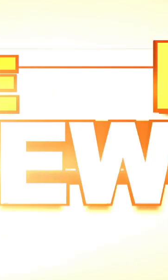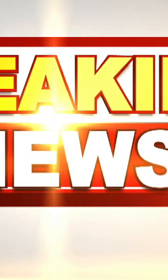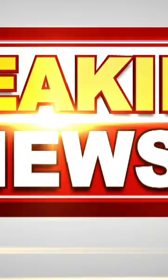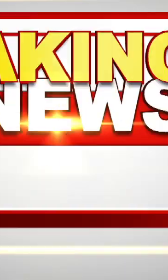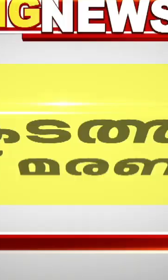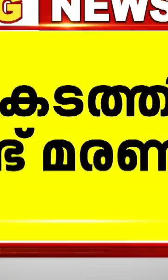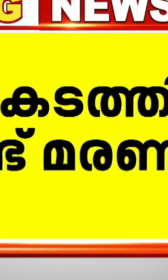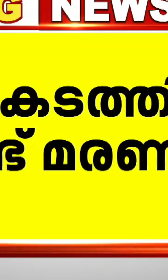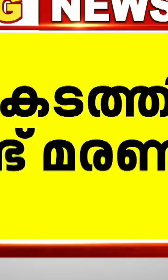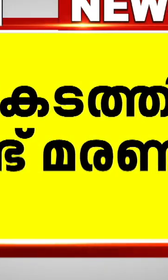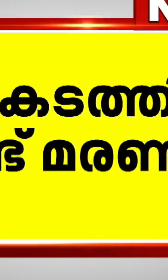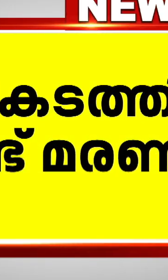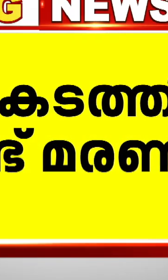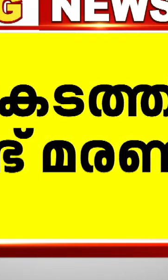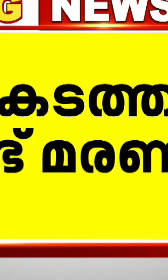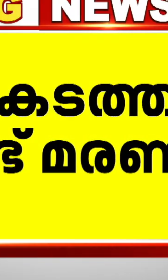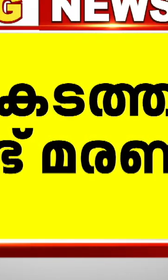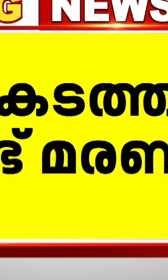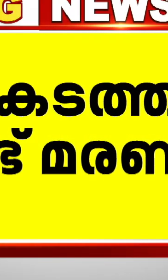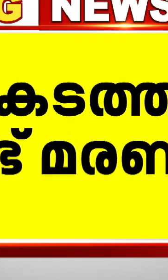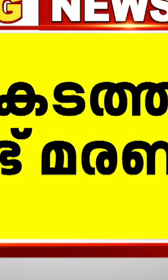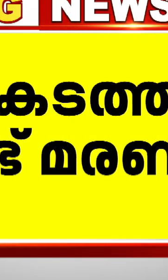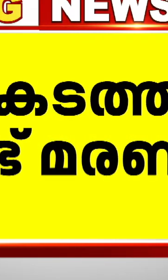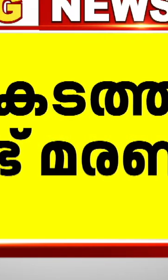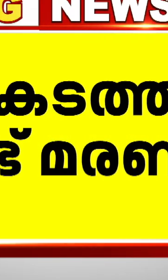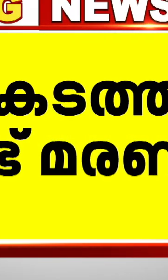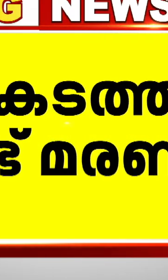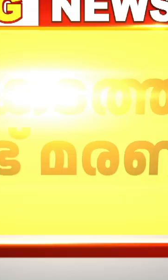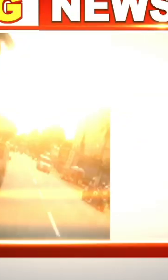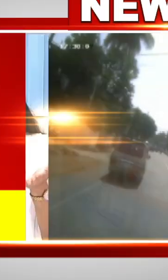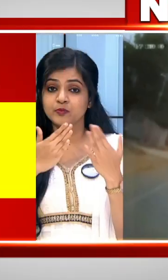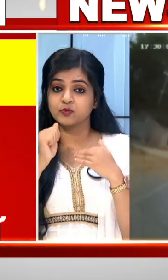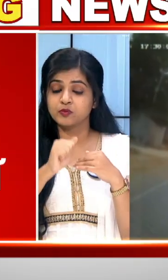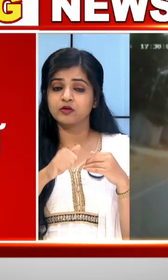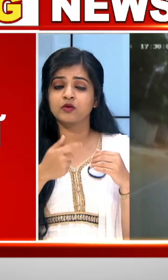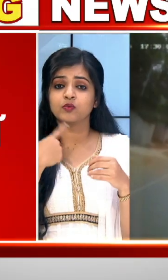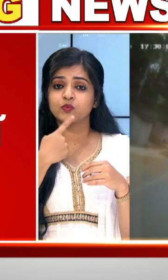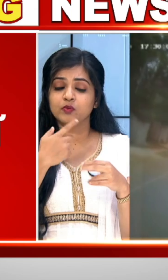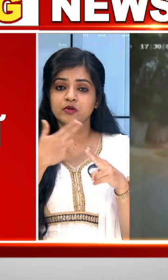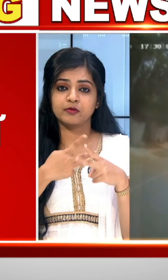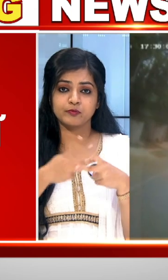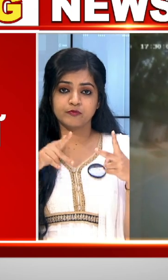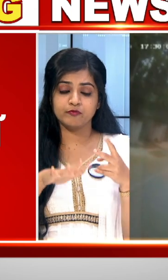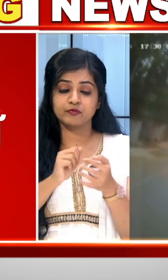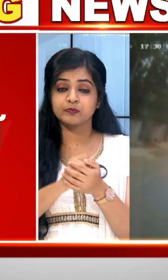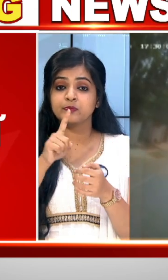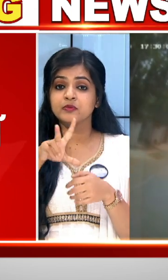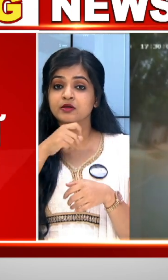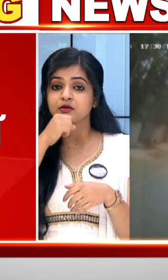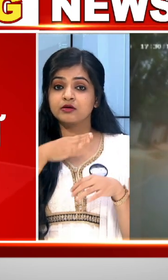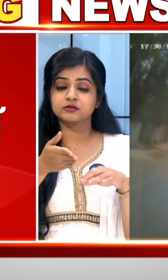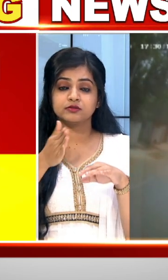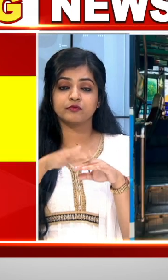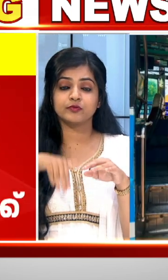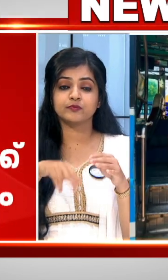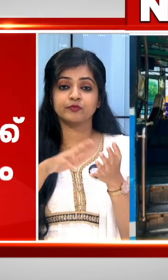ഇടിയുടെ ആഘാതത്തിലാണ് 2 പേർ മരിക്കുന്ന ഒരു സാഹചര്യം ഉണ്ടായത്. ഇപ്പോൾ മരിച്ച ആളുകളുടെ വിവരങ്ങളും പുറത്തു വരുന്നുണ്ട്. 18 വയസ്സുള്ള നെല്ലിക്കുന്ന് സ്വദേശി